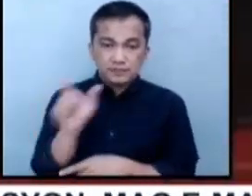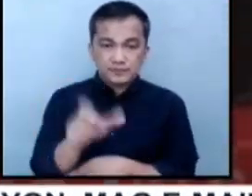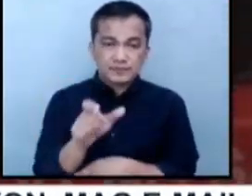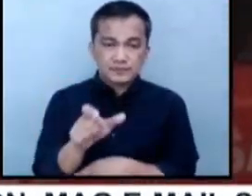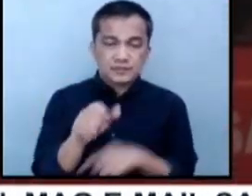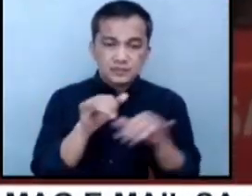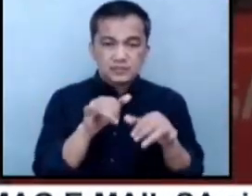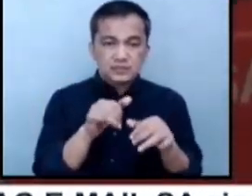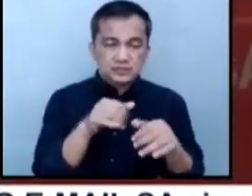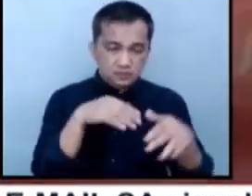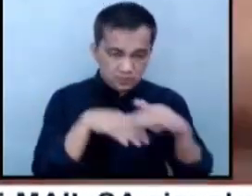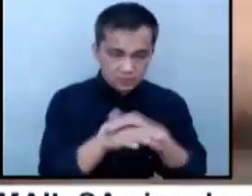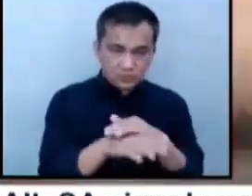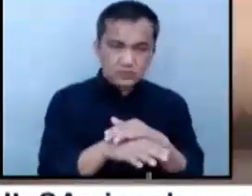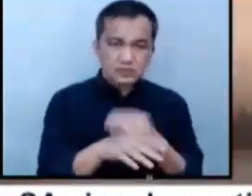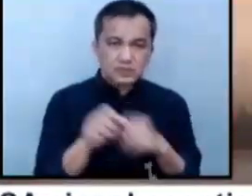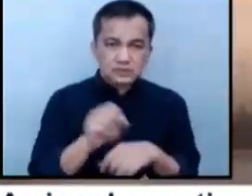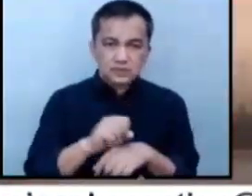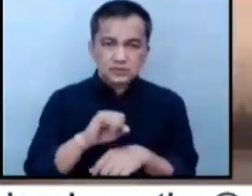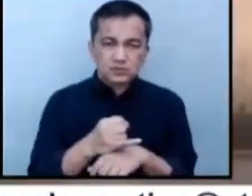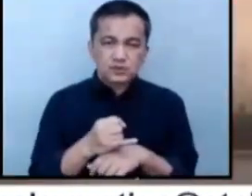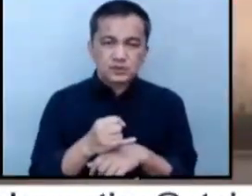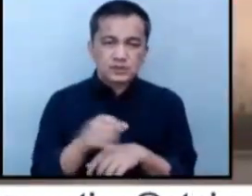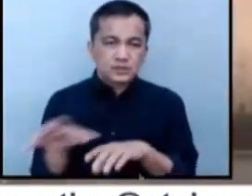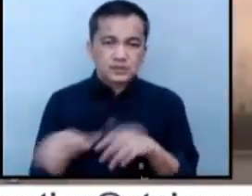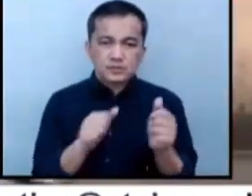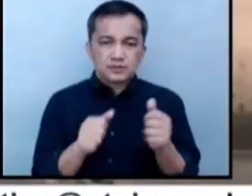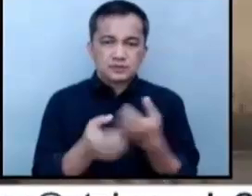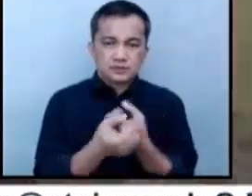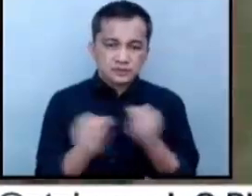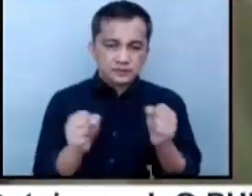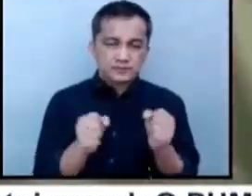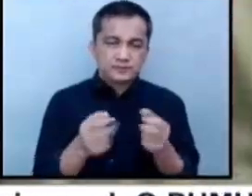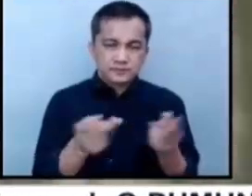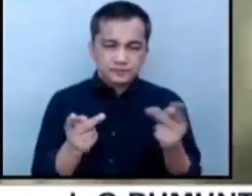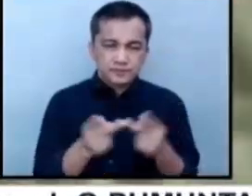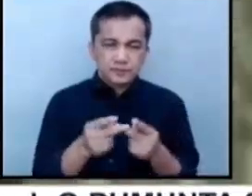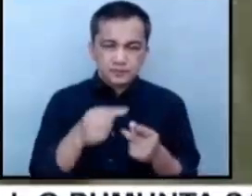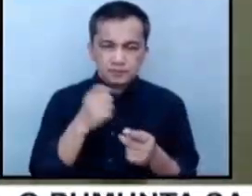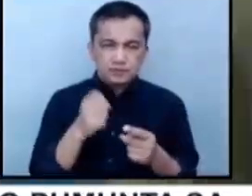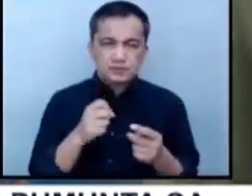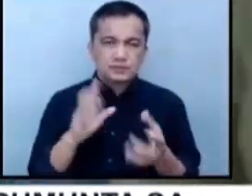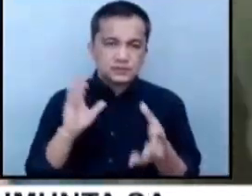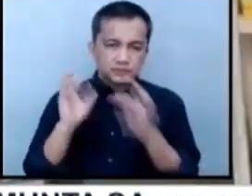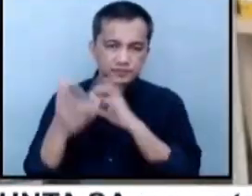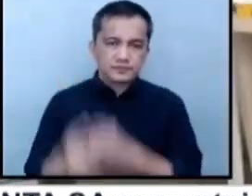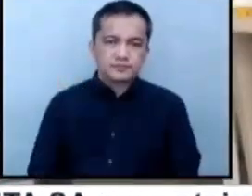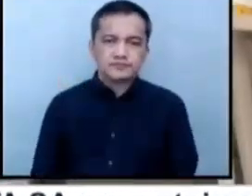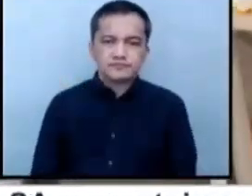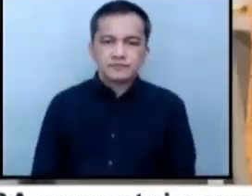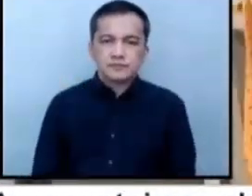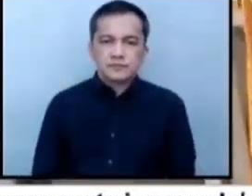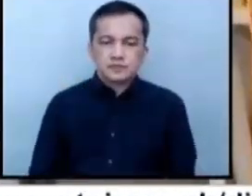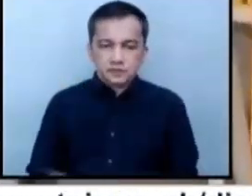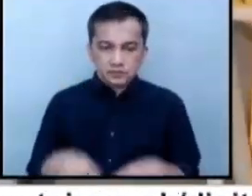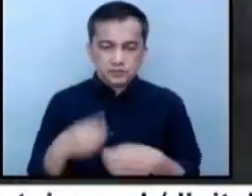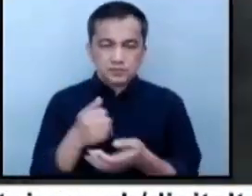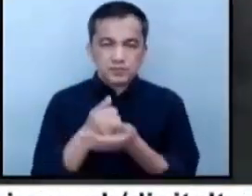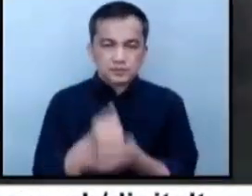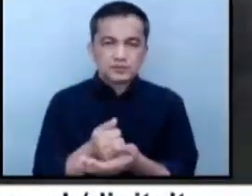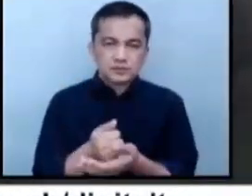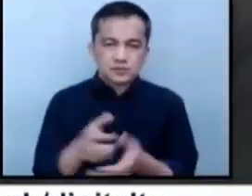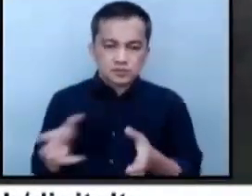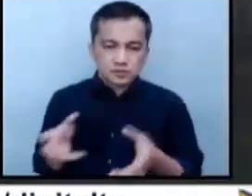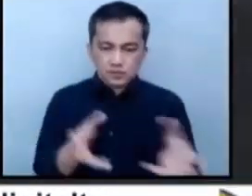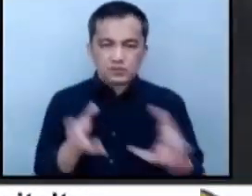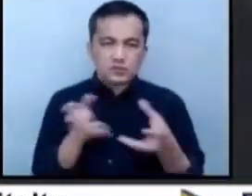tumutuloy rito sa San Juan City evacuation Center dulot ng kalamidad para naman makatulong isang relief operations ang